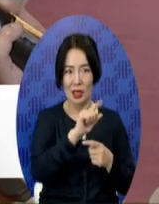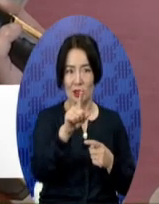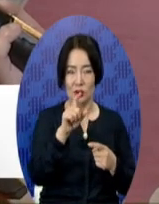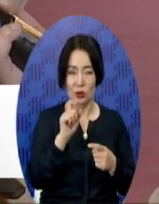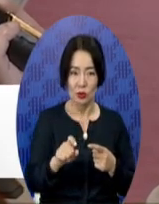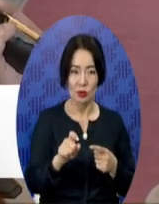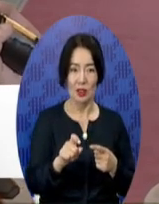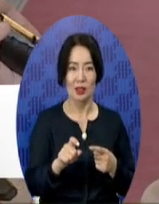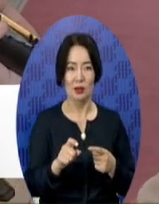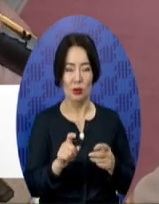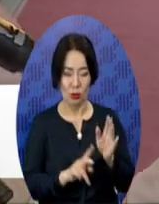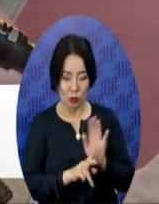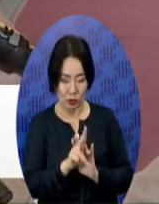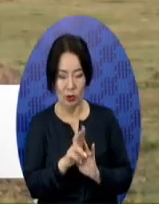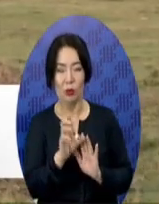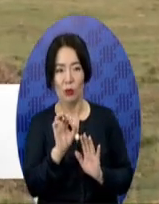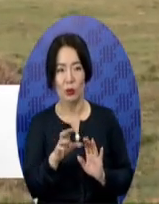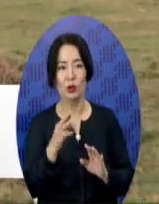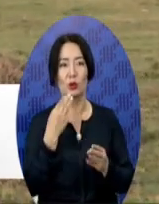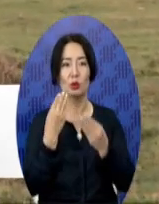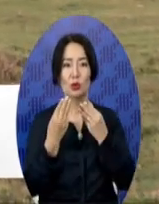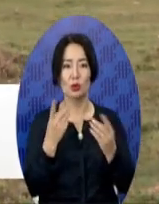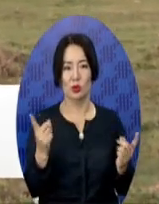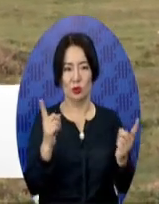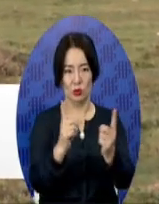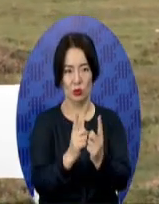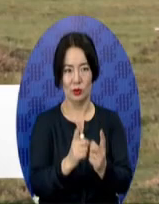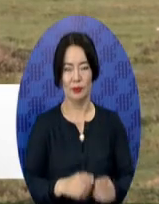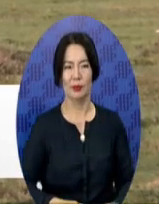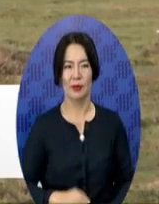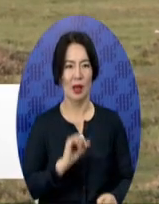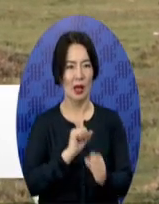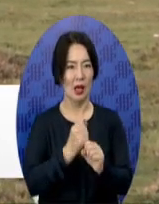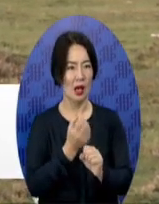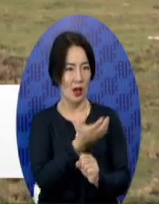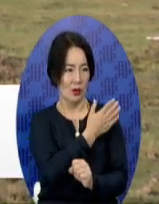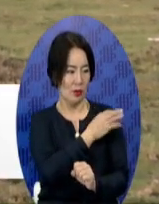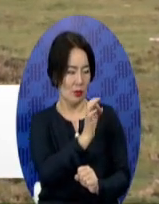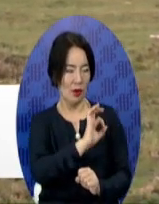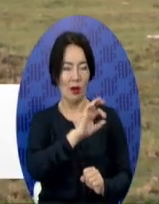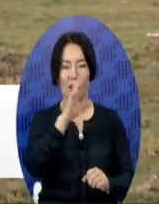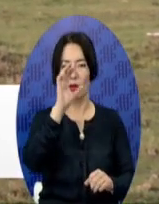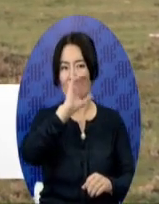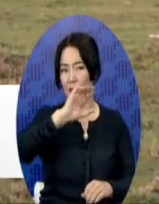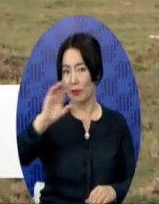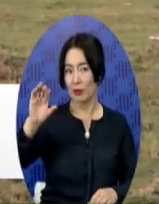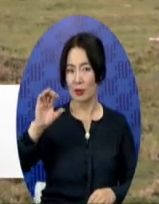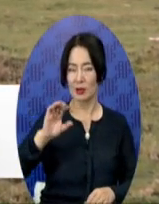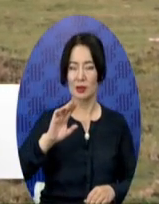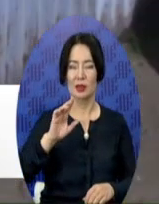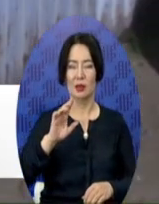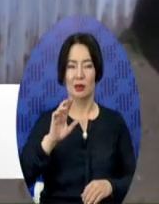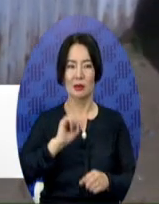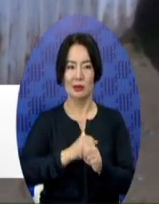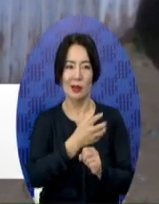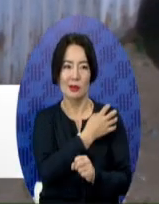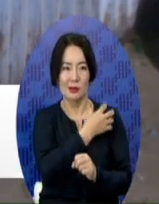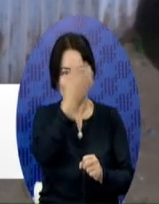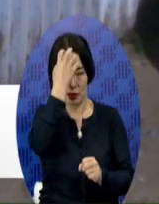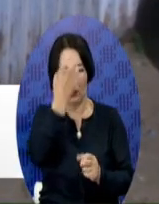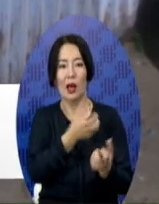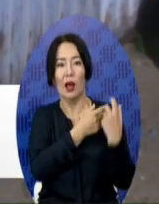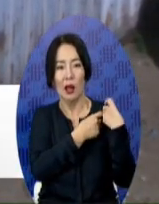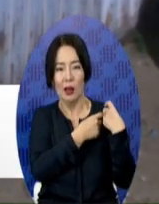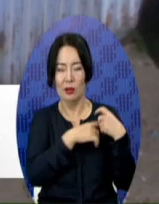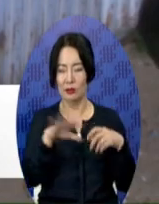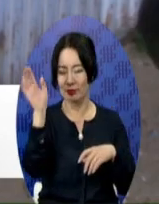асуудал үүсэх юм бол тэгээ шүүхтэр уулзна. Хариуцлагагүй компаниудын байгаль экологид үзүүлсэн хохирлыг засгийн газар үүрээд явдаг тогтолцоог өөрчилнө. Үүний